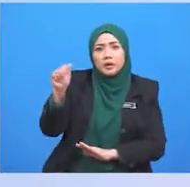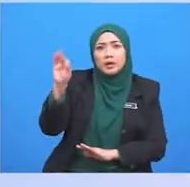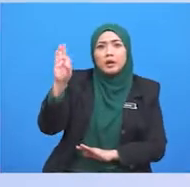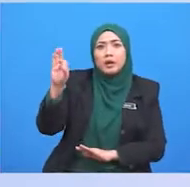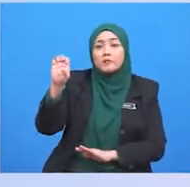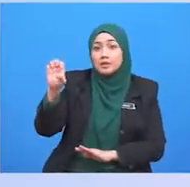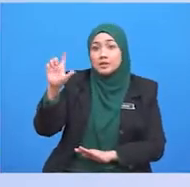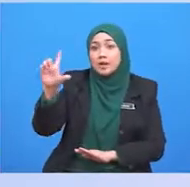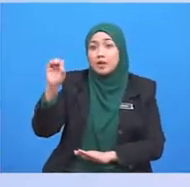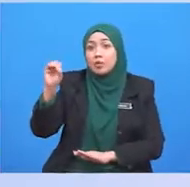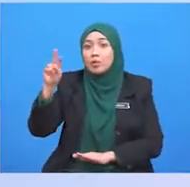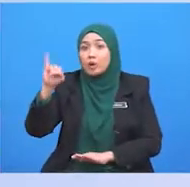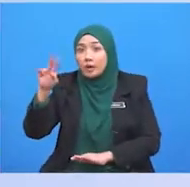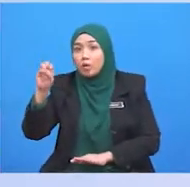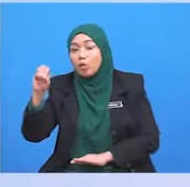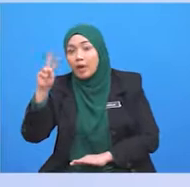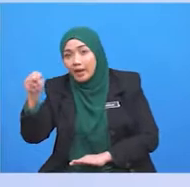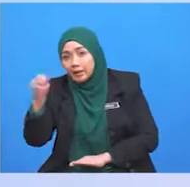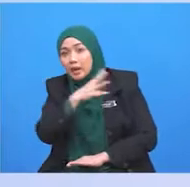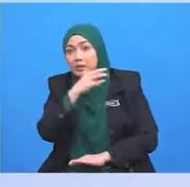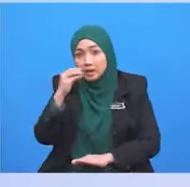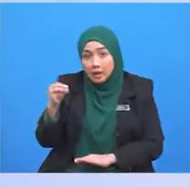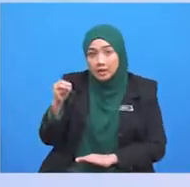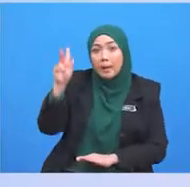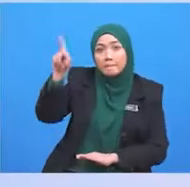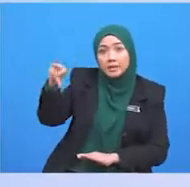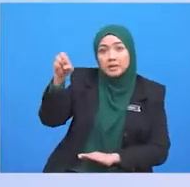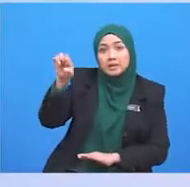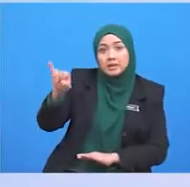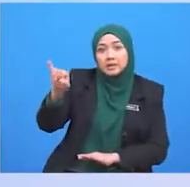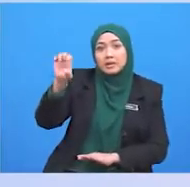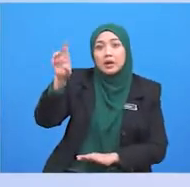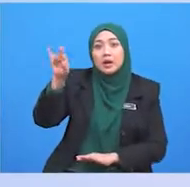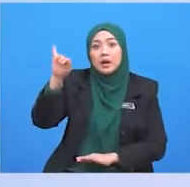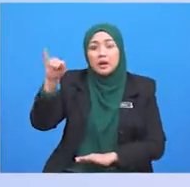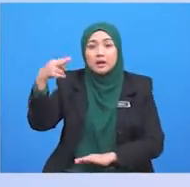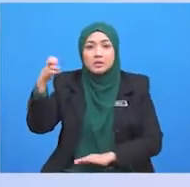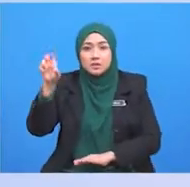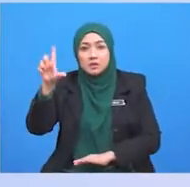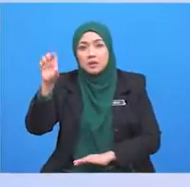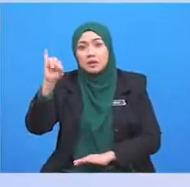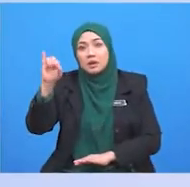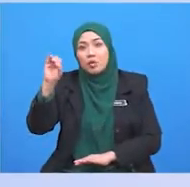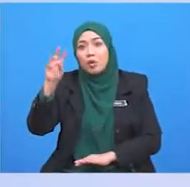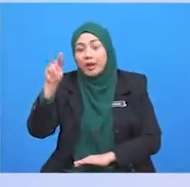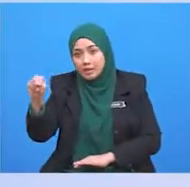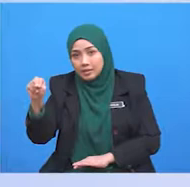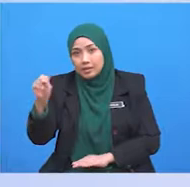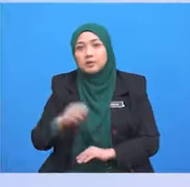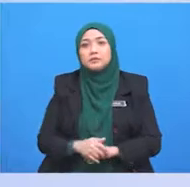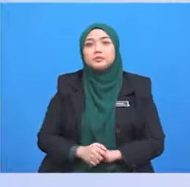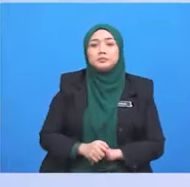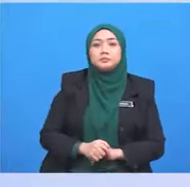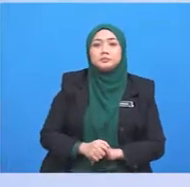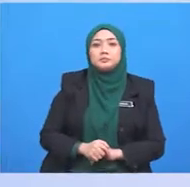bumi di atas orbitnya, jarak bumi kita yang paling jauh iaitu 152 juta kilometer daripada matahari